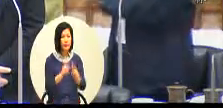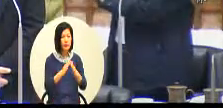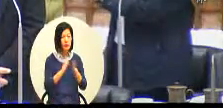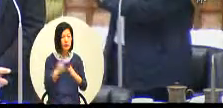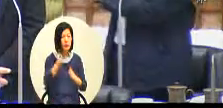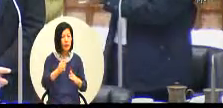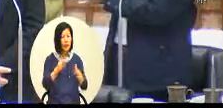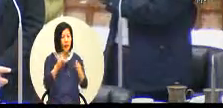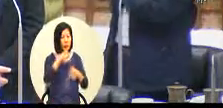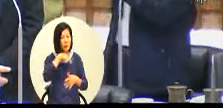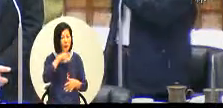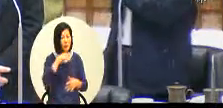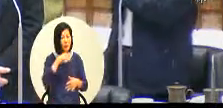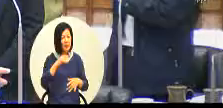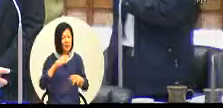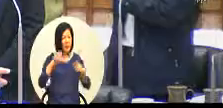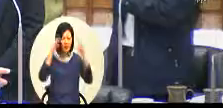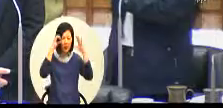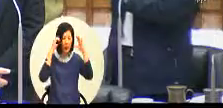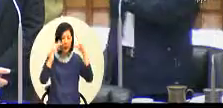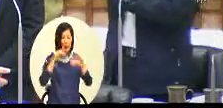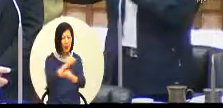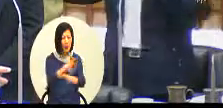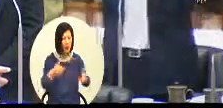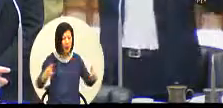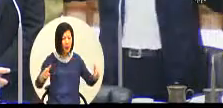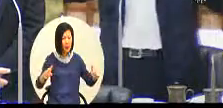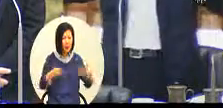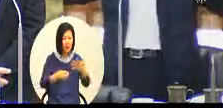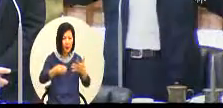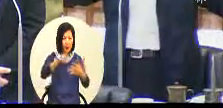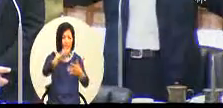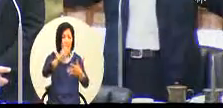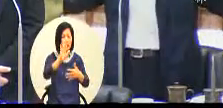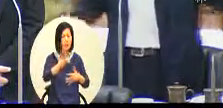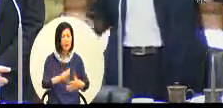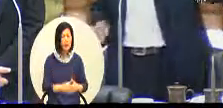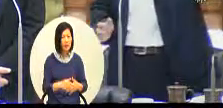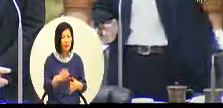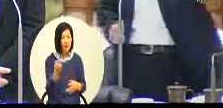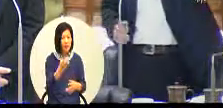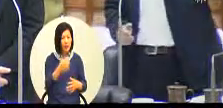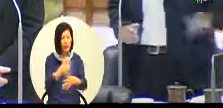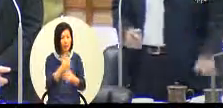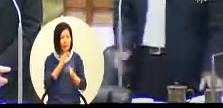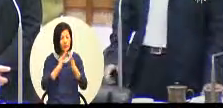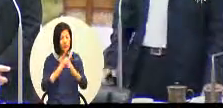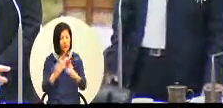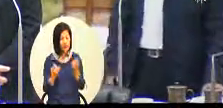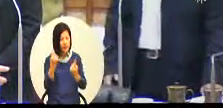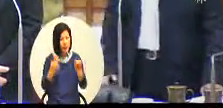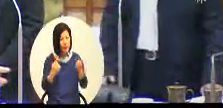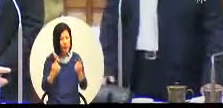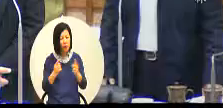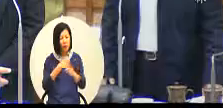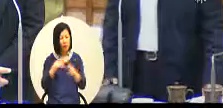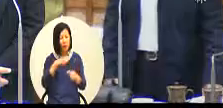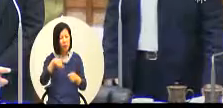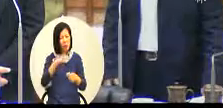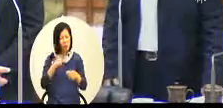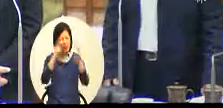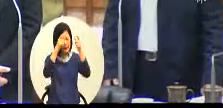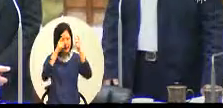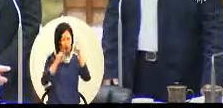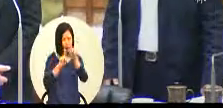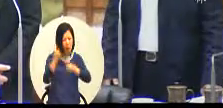的多么活化。他是今天来讲，我们如果说两个县市比起来，我们是不是跟人家比差别好